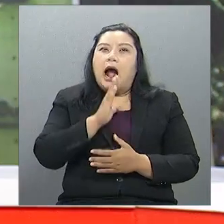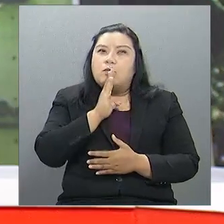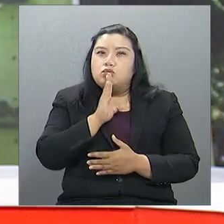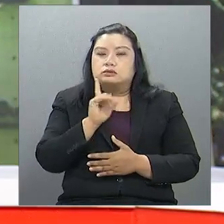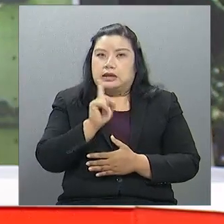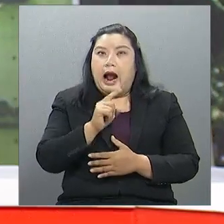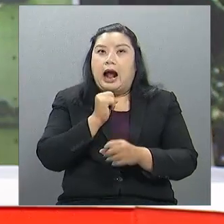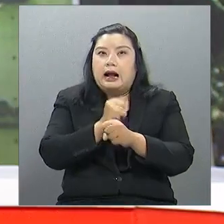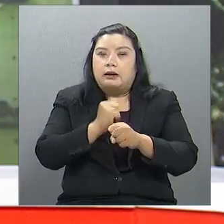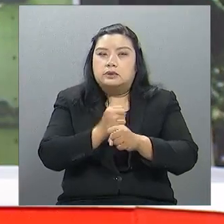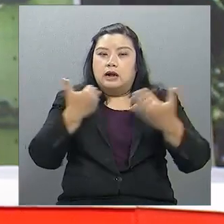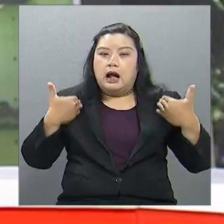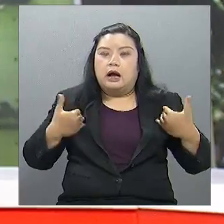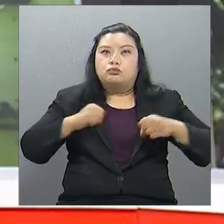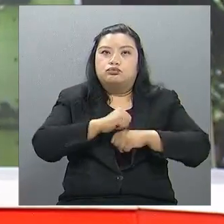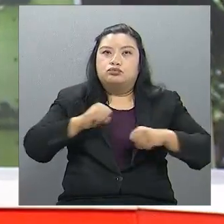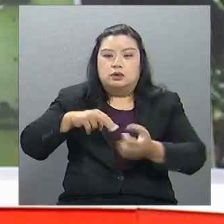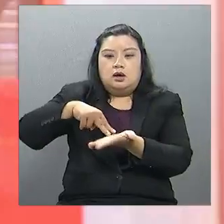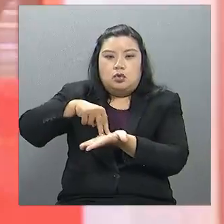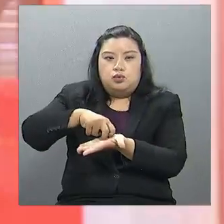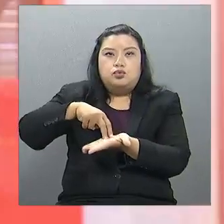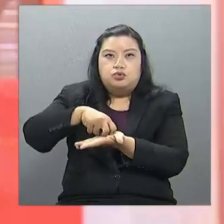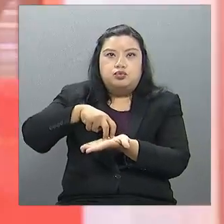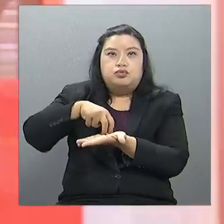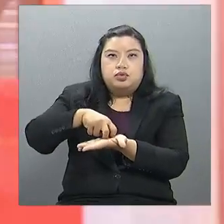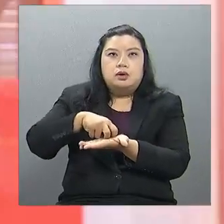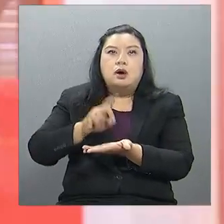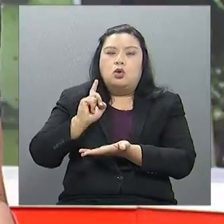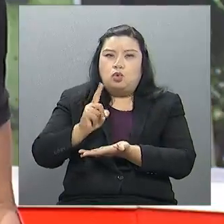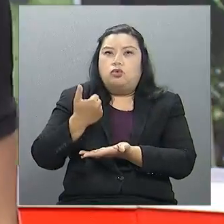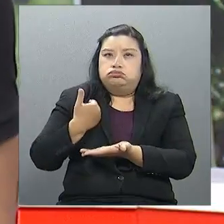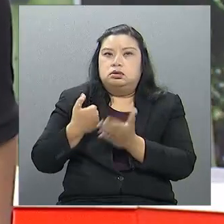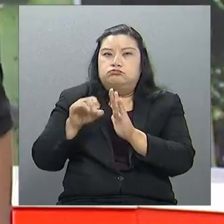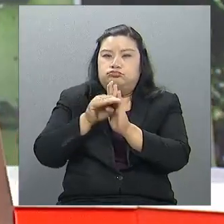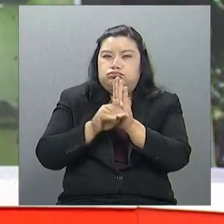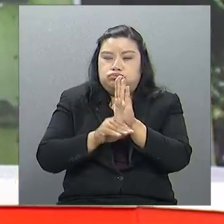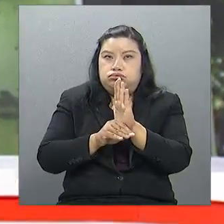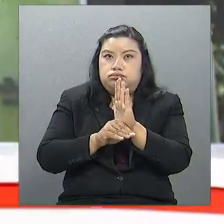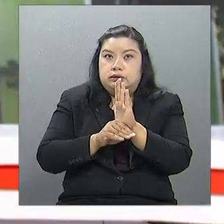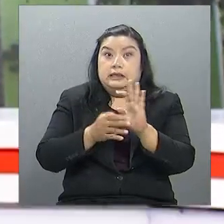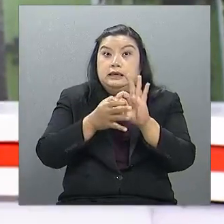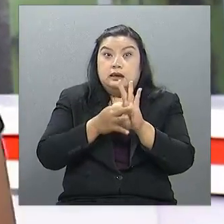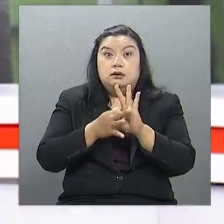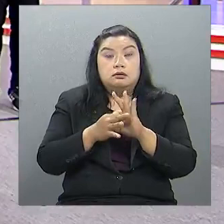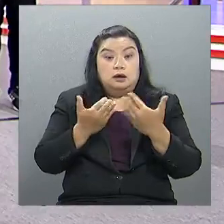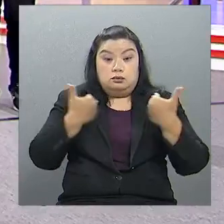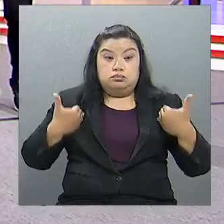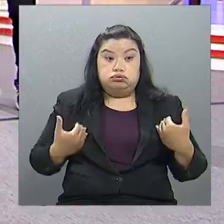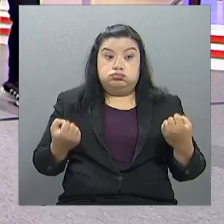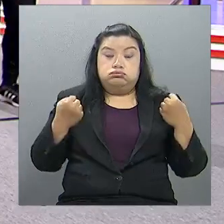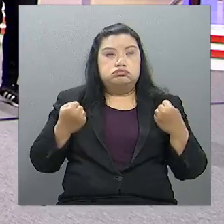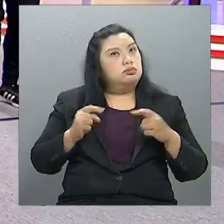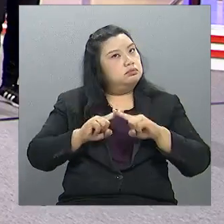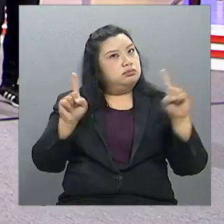ผบไรลเอียดของมั partุผหญสเก ปแ